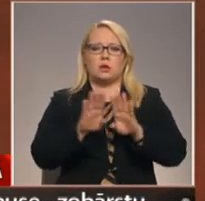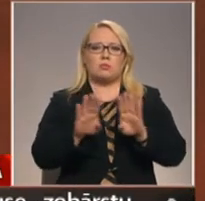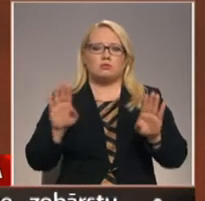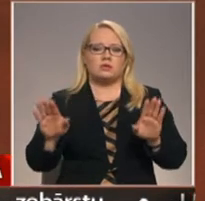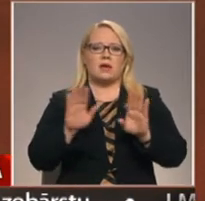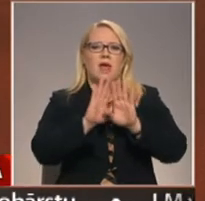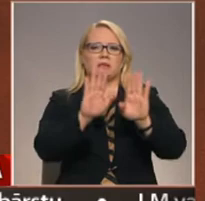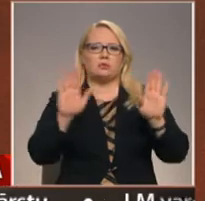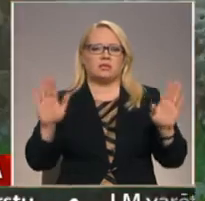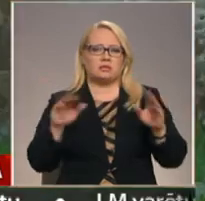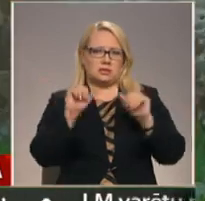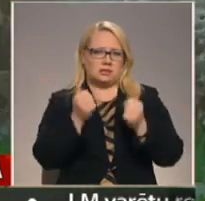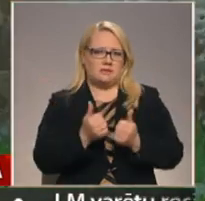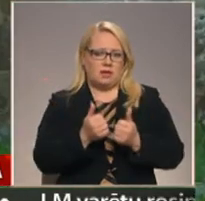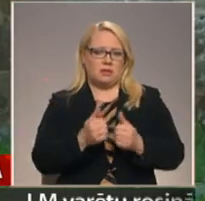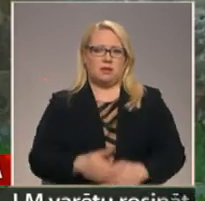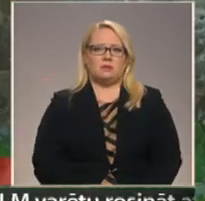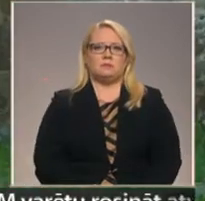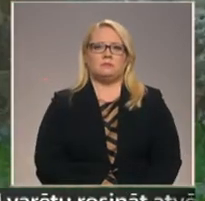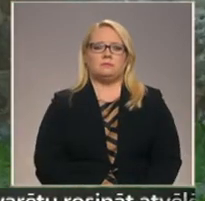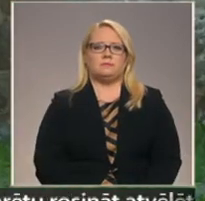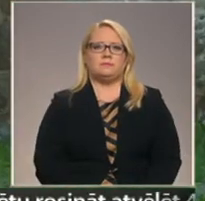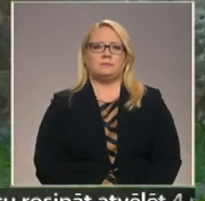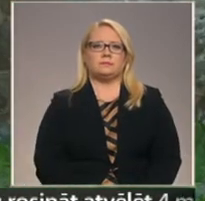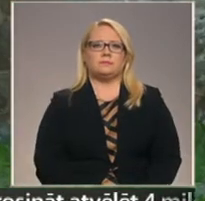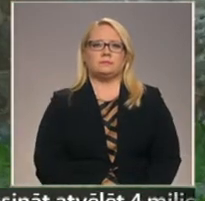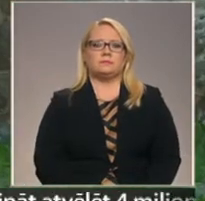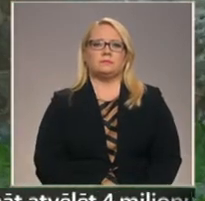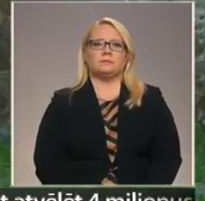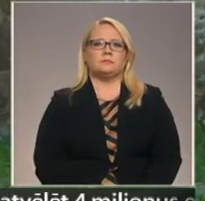ekspozīcijas izveidi. Ausma Sprukte, Roberts Kalniņš, Latgales reģionālā televīzija.